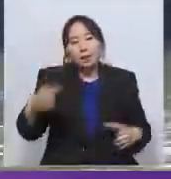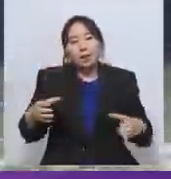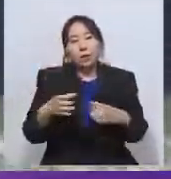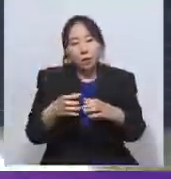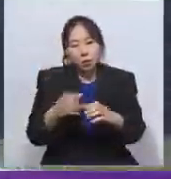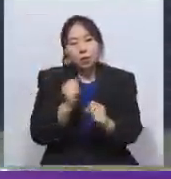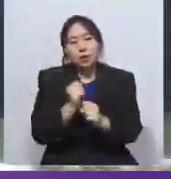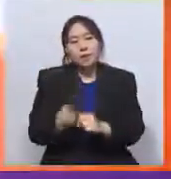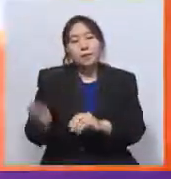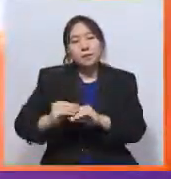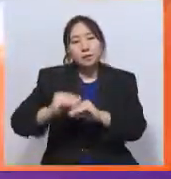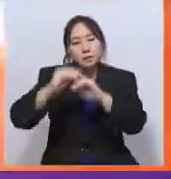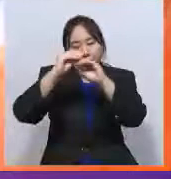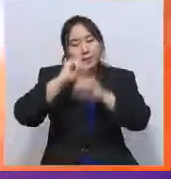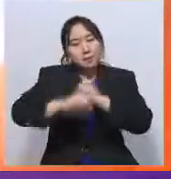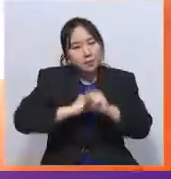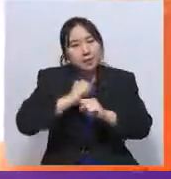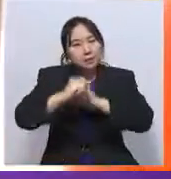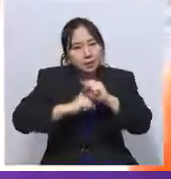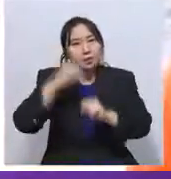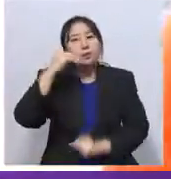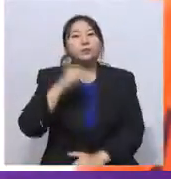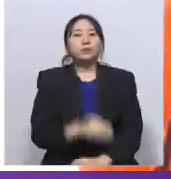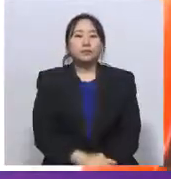ขยายผลให้เพิ่มมากขึ้นทุกๆปีค่ะ